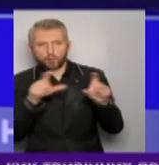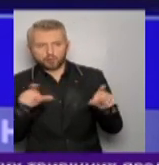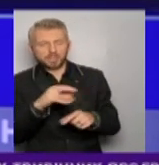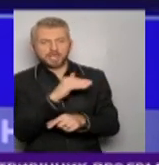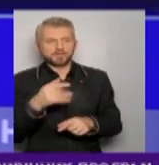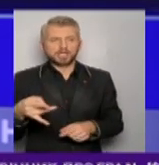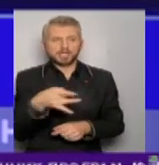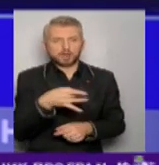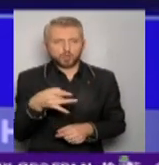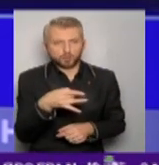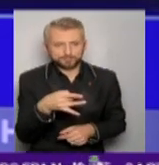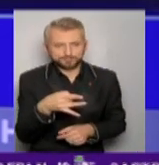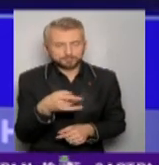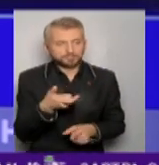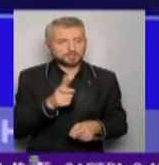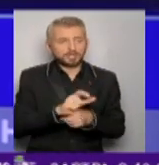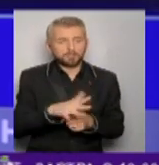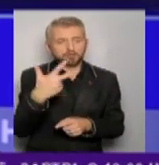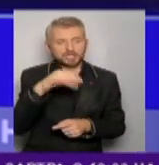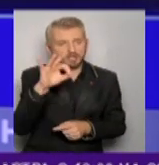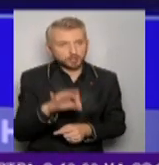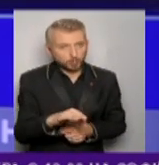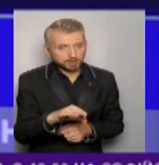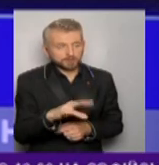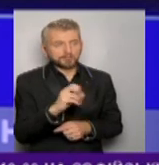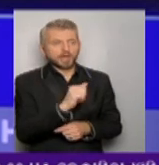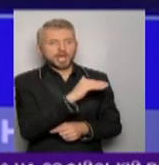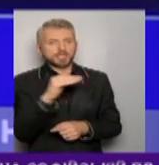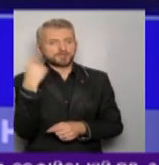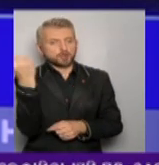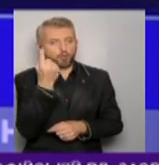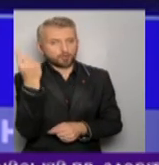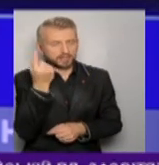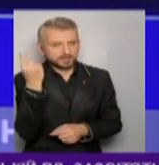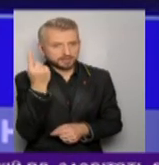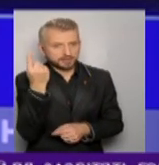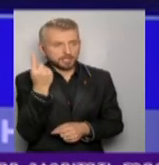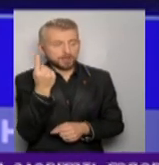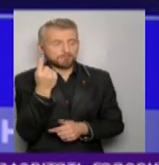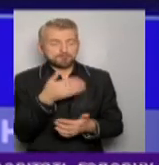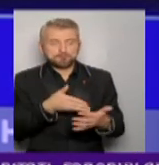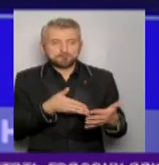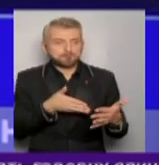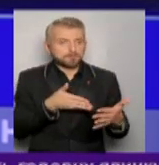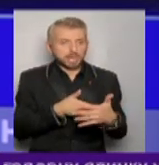району не більше 30%, на рівні області максимум